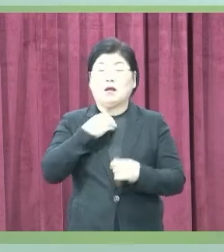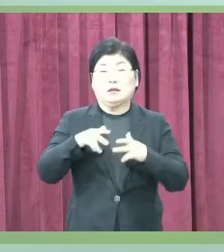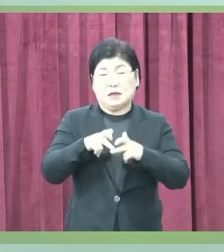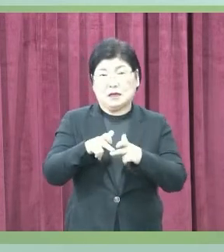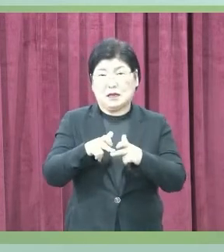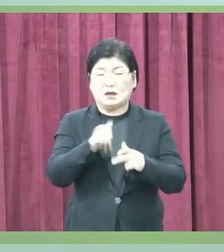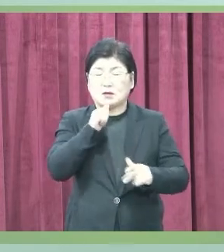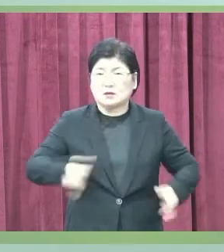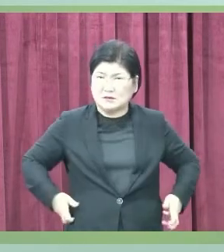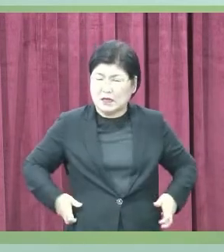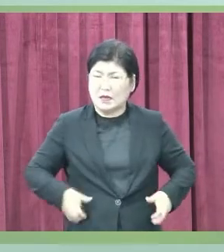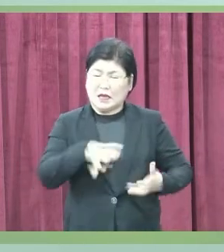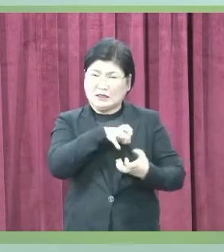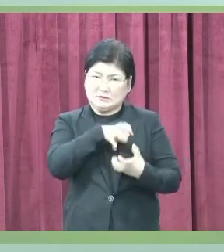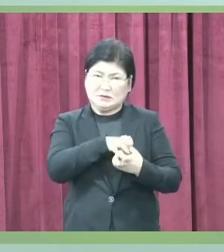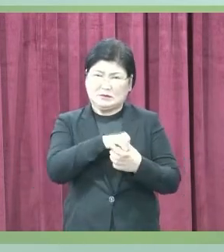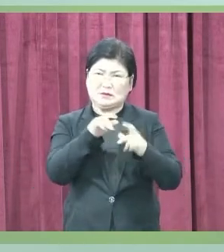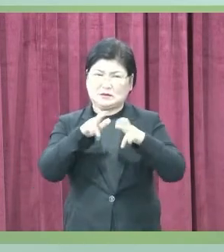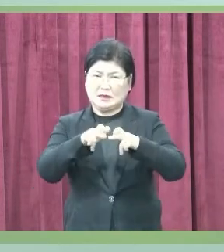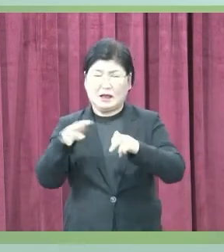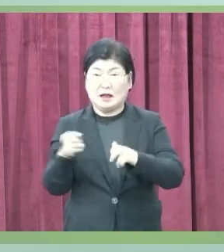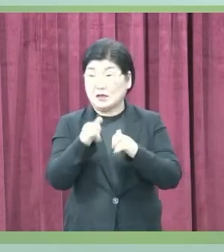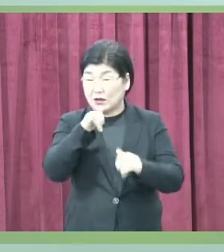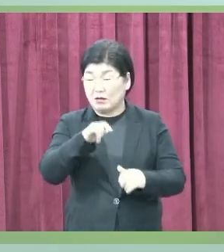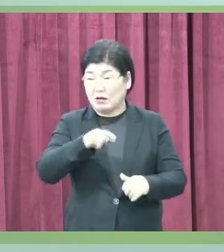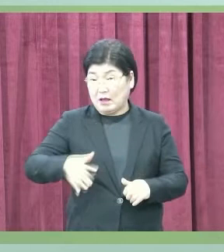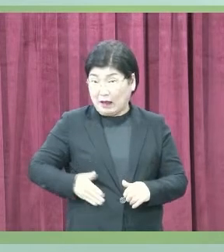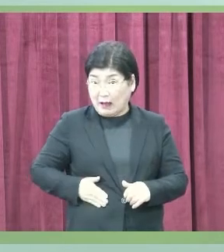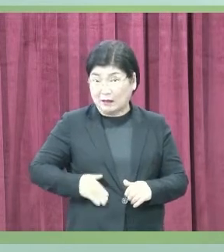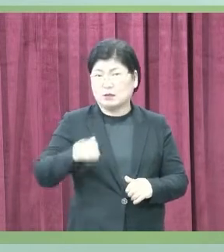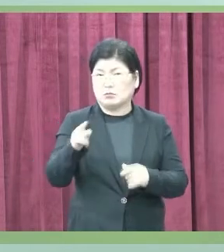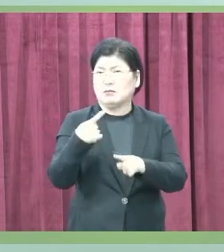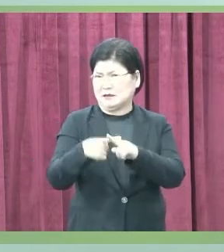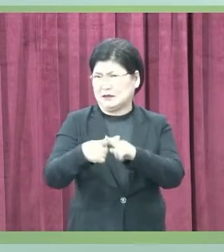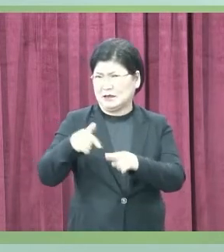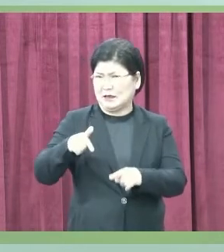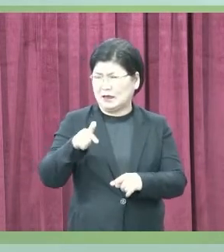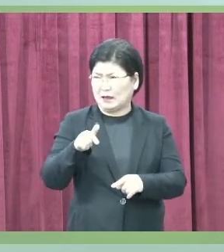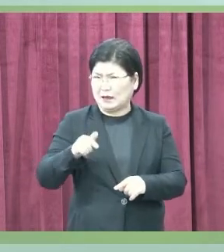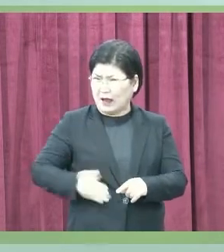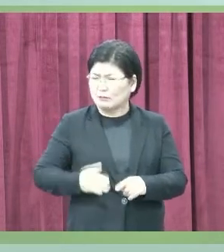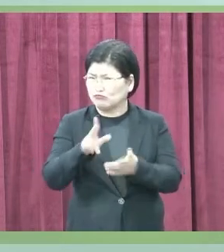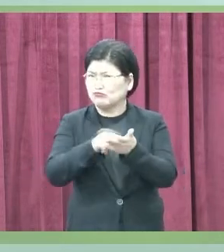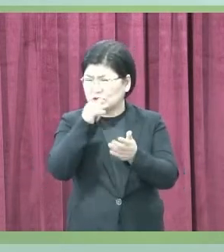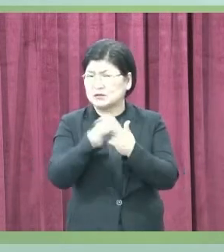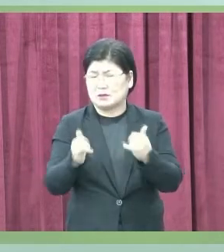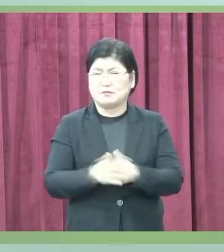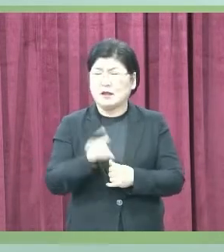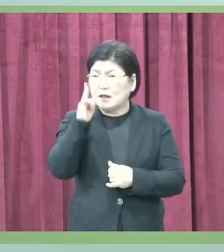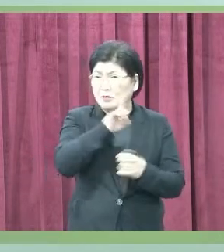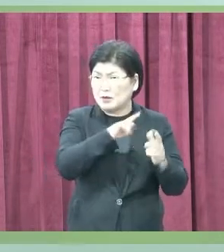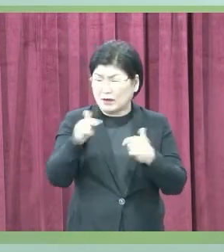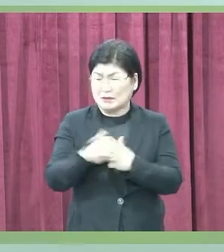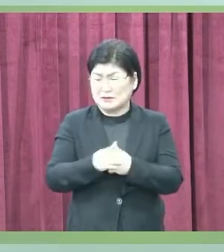신장과 심장 장애에서 높았고 간 질환은 간 장애에서 높았고요. 그다음에 악성 신생물은 이제 장류